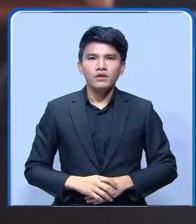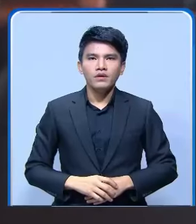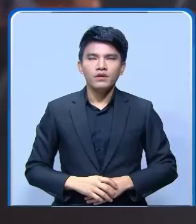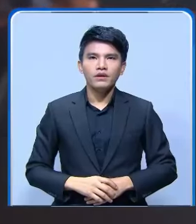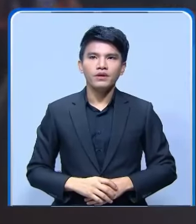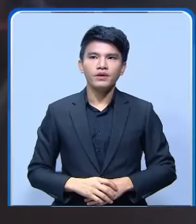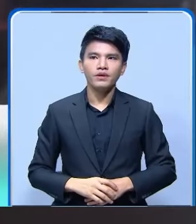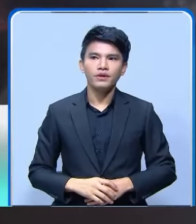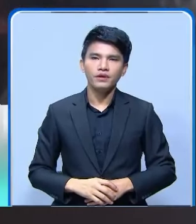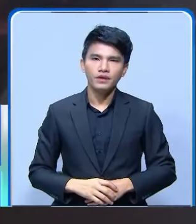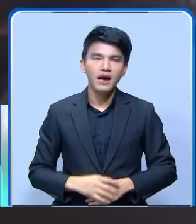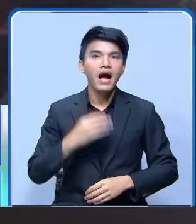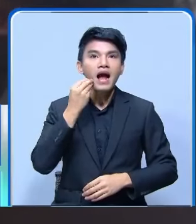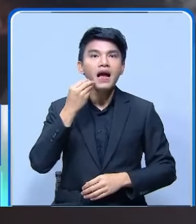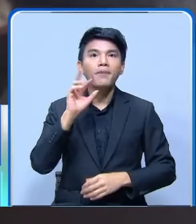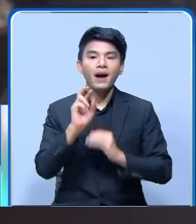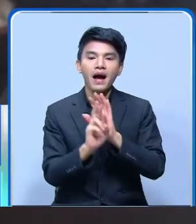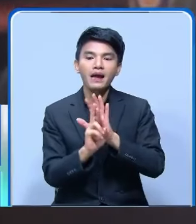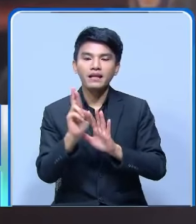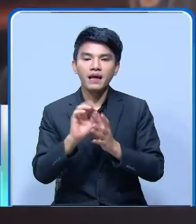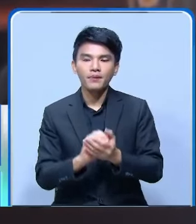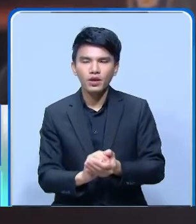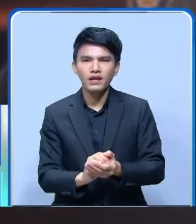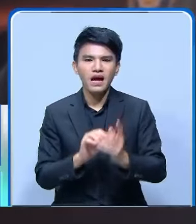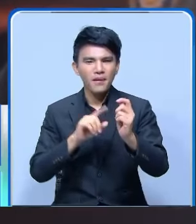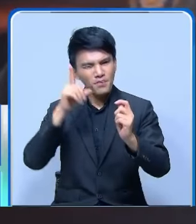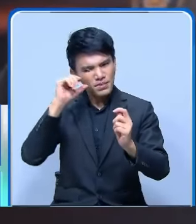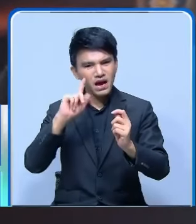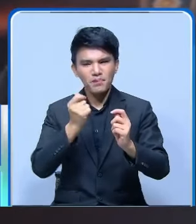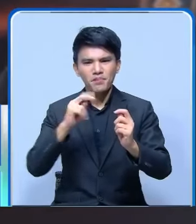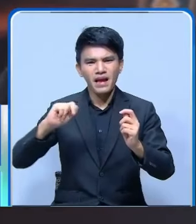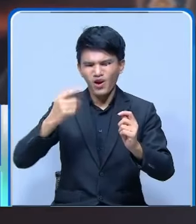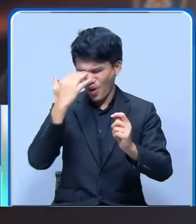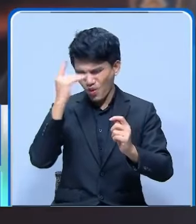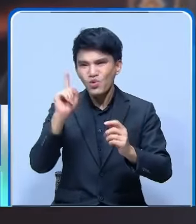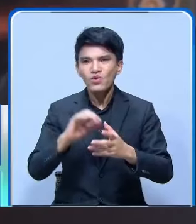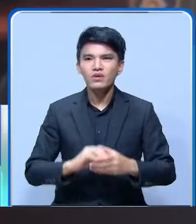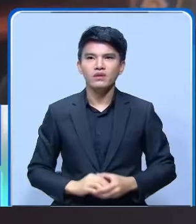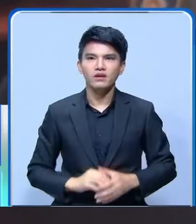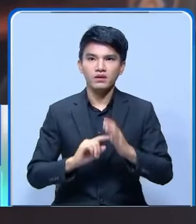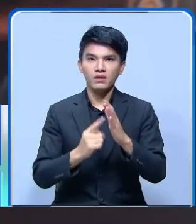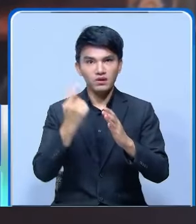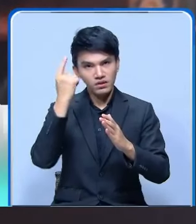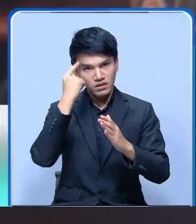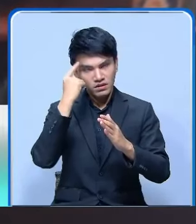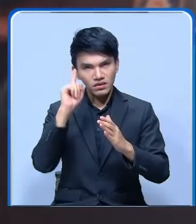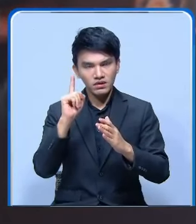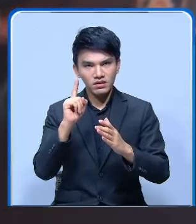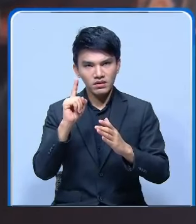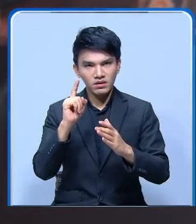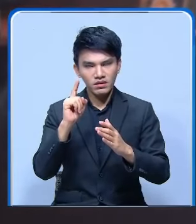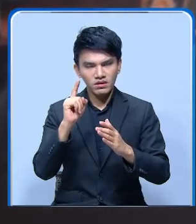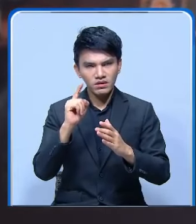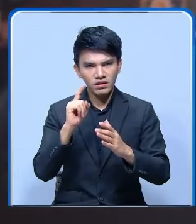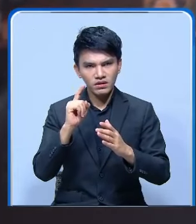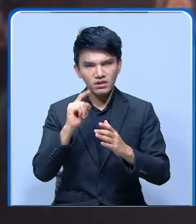จะกลับร้านลีแล้วเรามาทำไมที่แม่กองอ่ะ คนก็วนอ้อมาทางนี้คือกะว่าเขาเข้าร้านลีกลับมาเดี๋ยว รายงานมั้ง เดี๋ยวจ